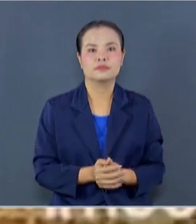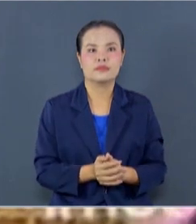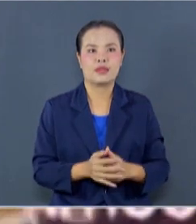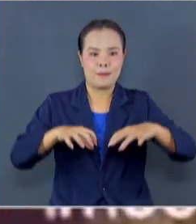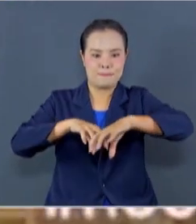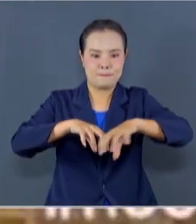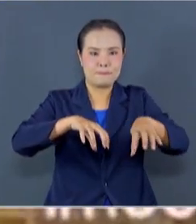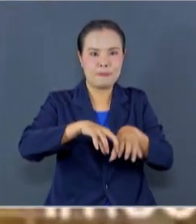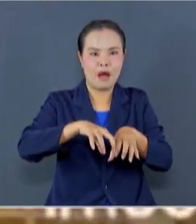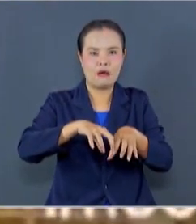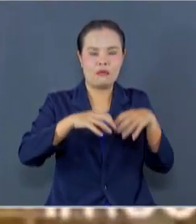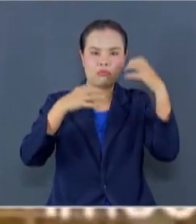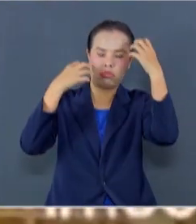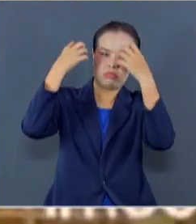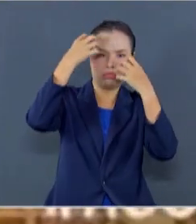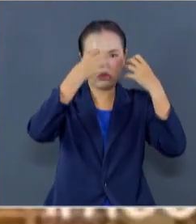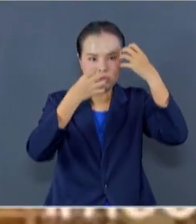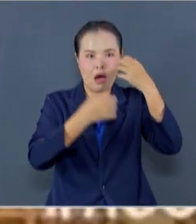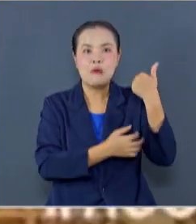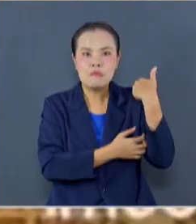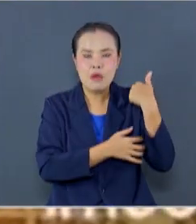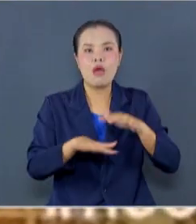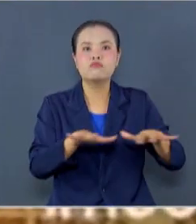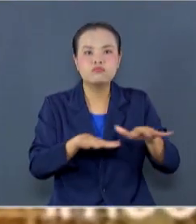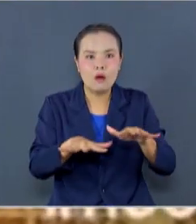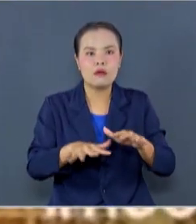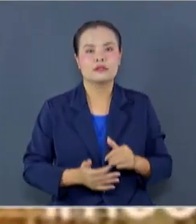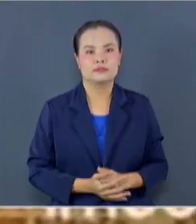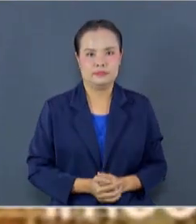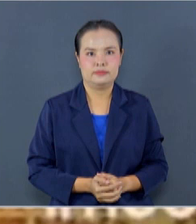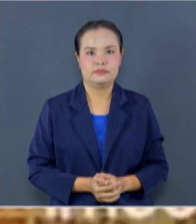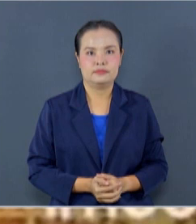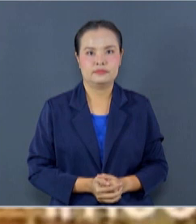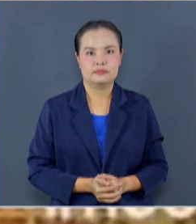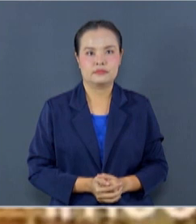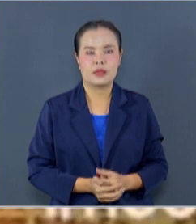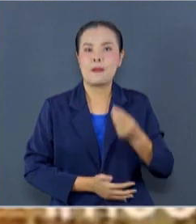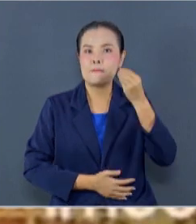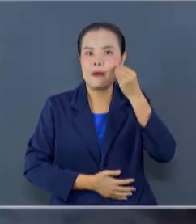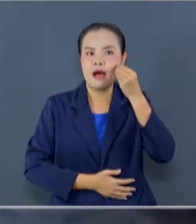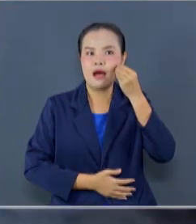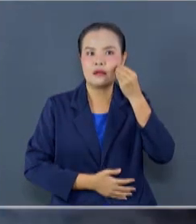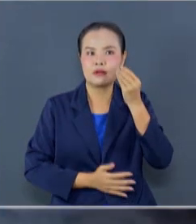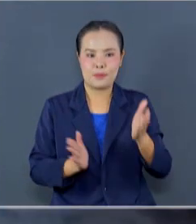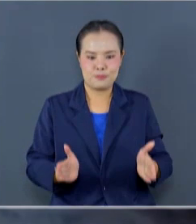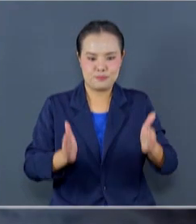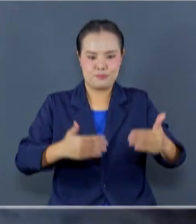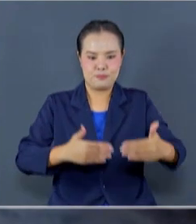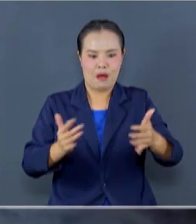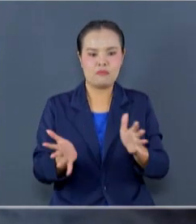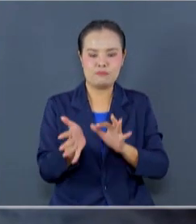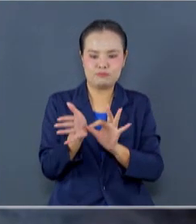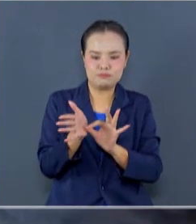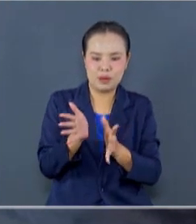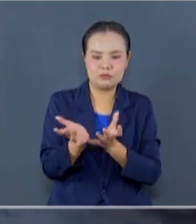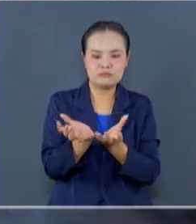ใกล้เคียงรู้สึกเวียนหัวเลยฮะหลังจากที่เกิดแผ่นดินไหวขึ้นนะครับแล้วก็มีรายงานว่าบางบ้านพบว่าผนังร้าวนะครับแต่ว่าไม่พบความเสียหายที่รุ